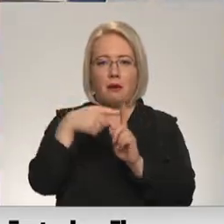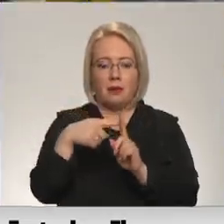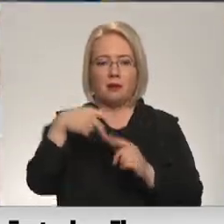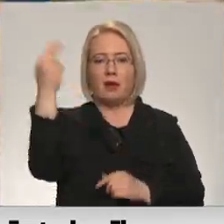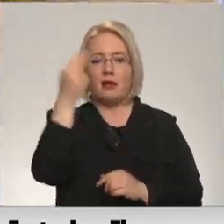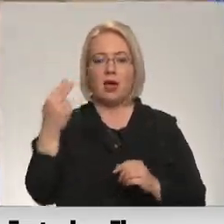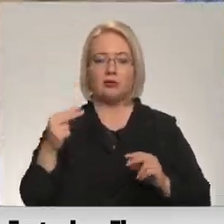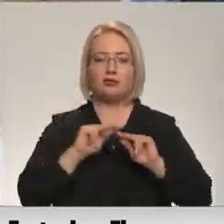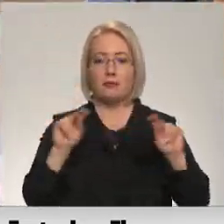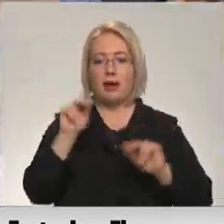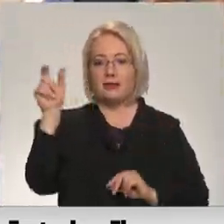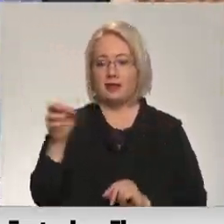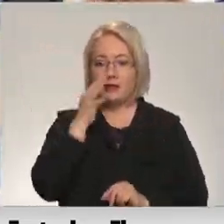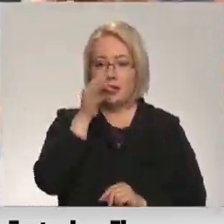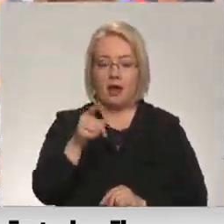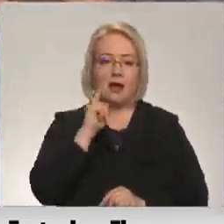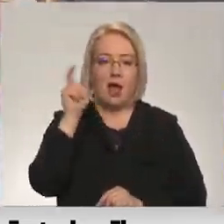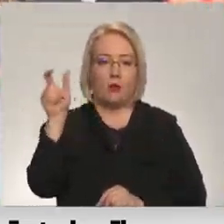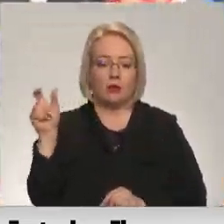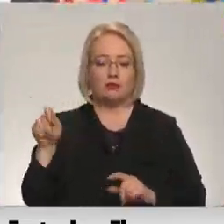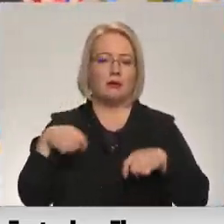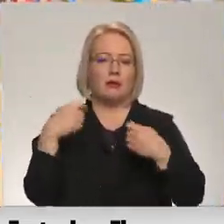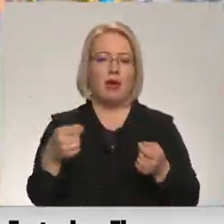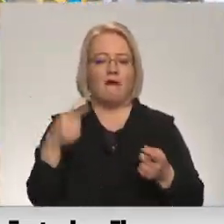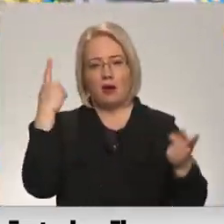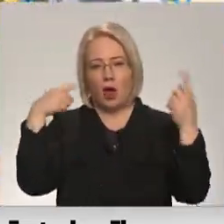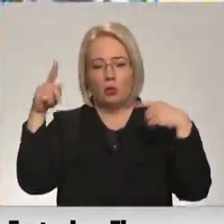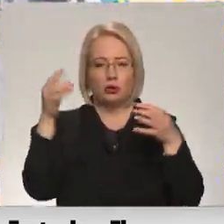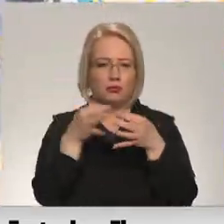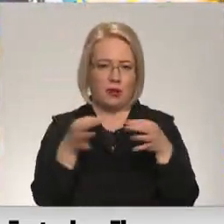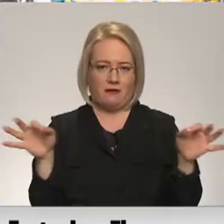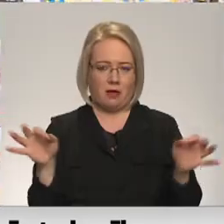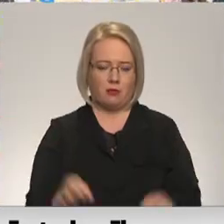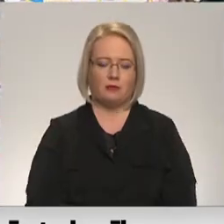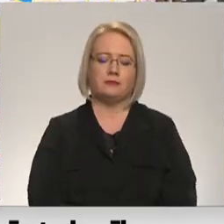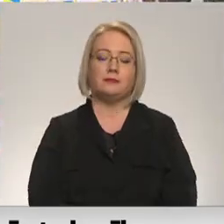Gleznošanas pasniedzējs stāsta, ka jauniešiem tika dota radoša brīvība.